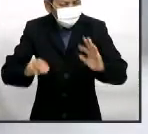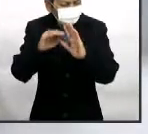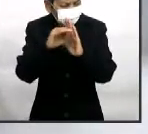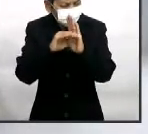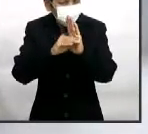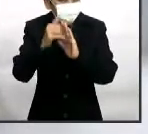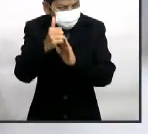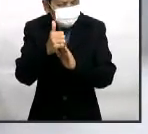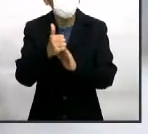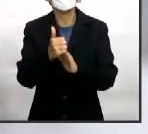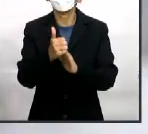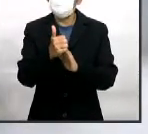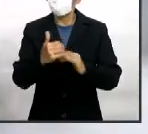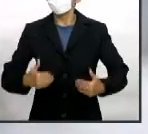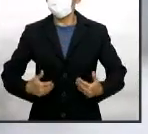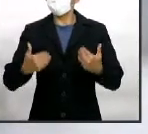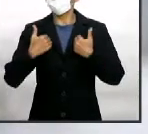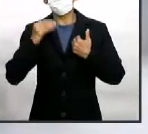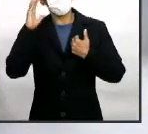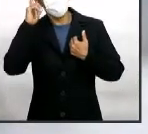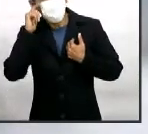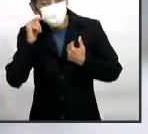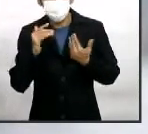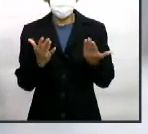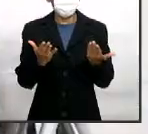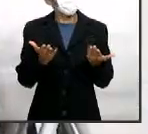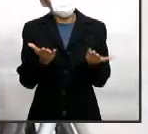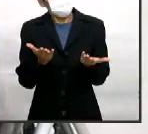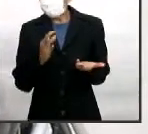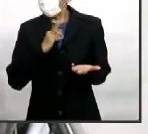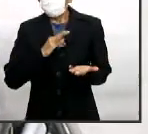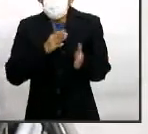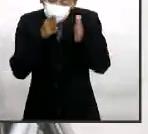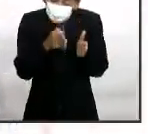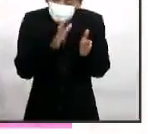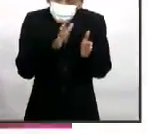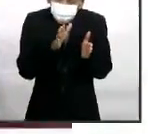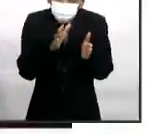ยไม่งั้นเนี่ยมันจะกระทบต่อการใช้ชีวิตและผู้ปกครองก็คงไม่ยินดีแน่นอนนะฮะ